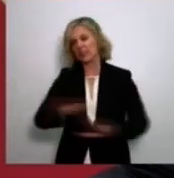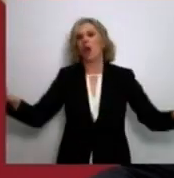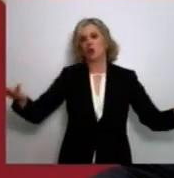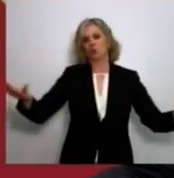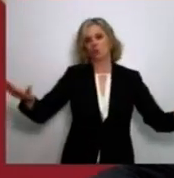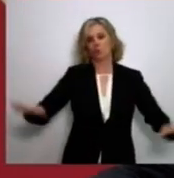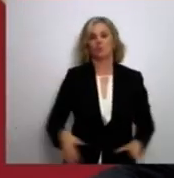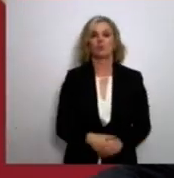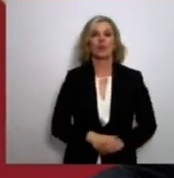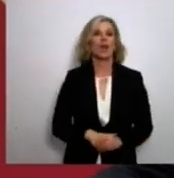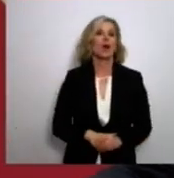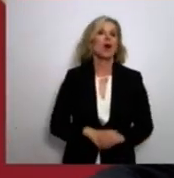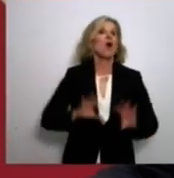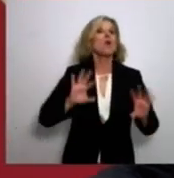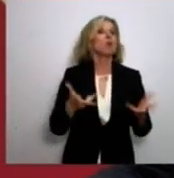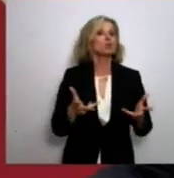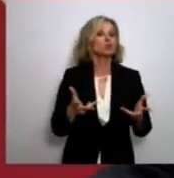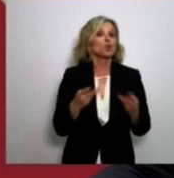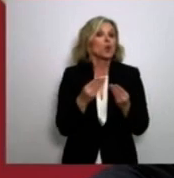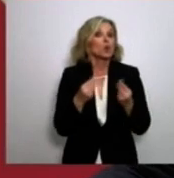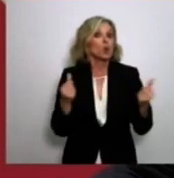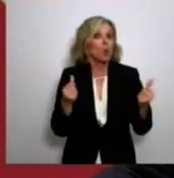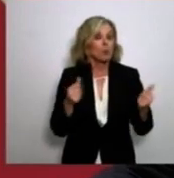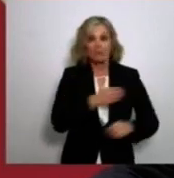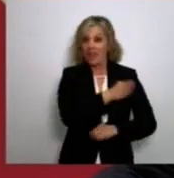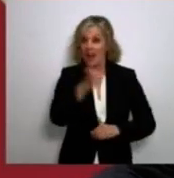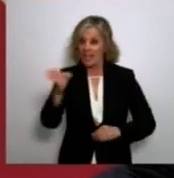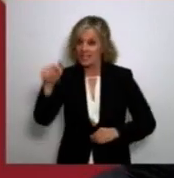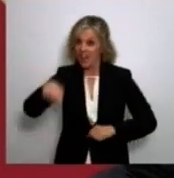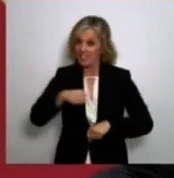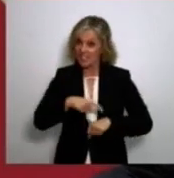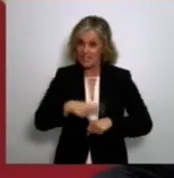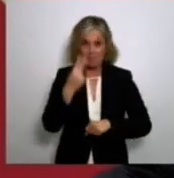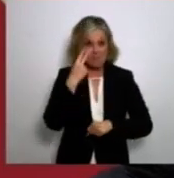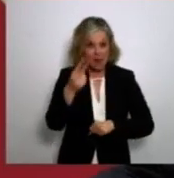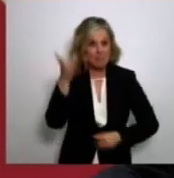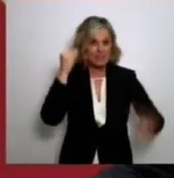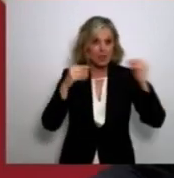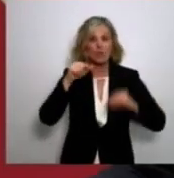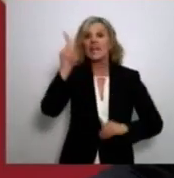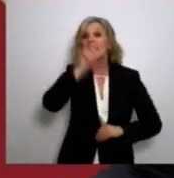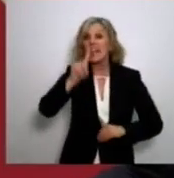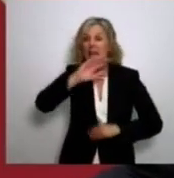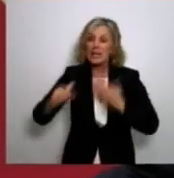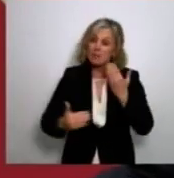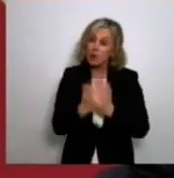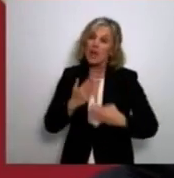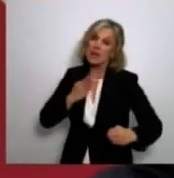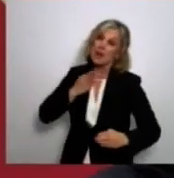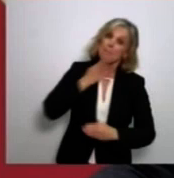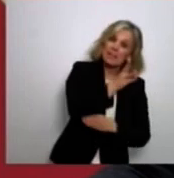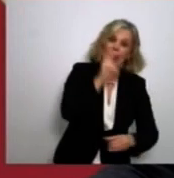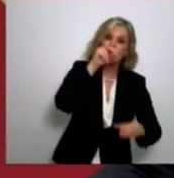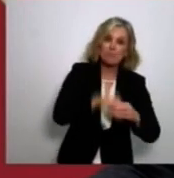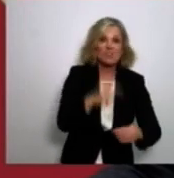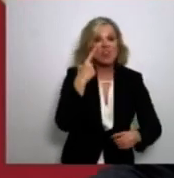Για να τα αξιοποιήσουμε αυτά τα ψηφοδέλτια πρέπει όσοι μας ακούτε να πάτε πρωί-πρωί να ψηφίσετε, που θα υπάρχουν εκεί.